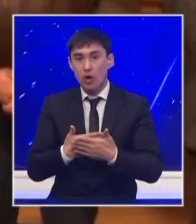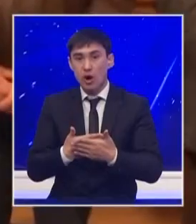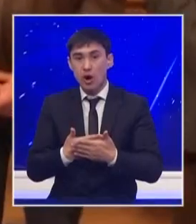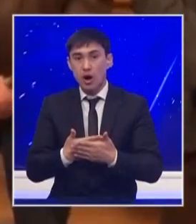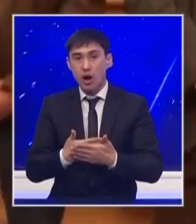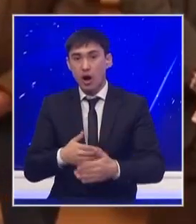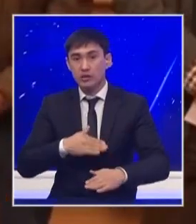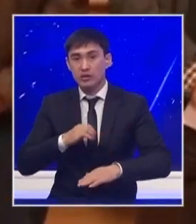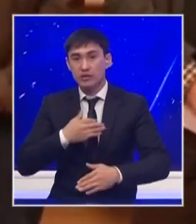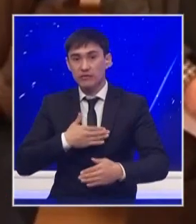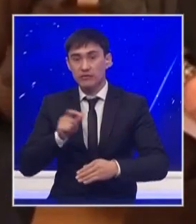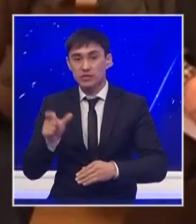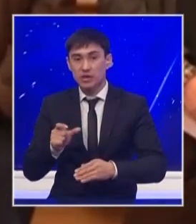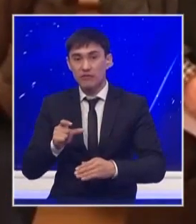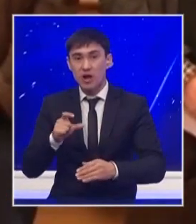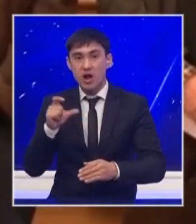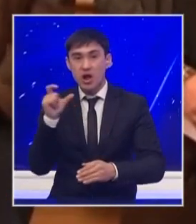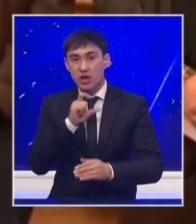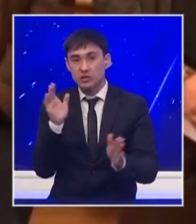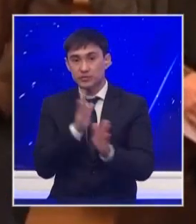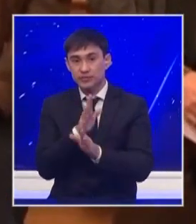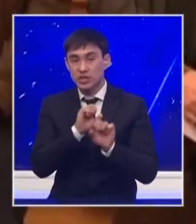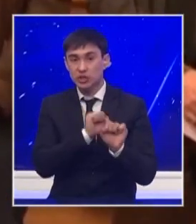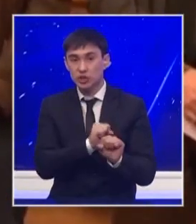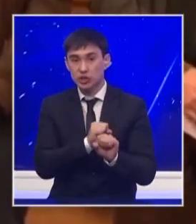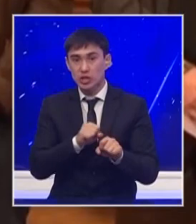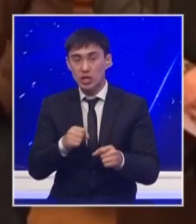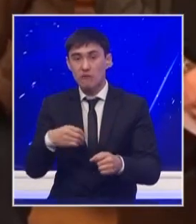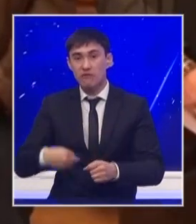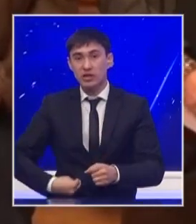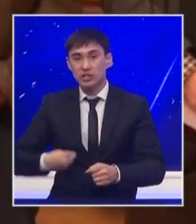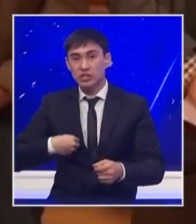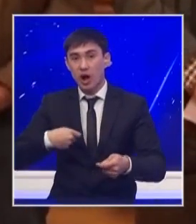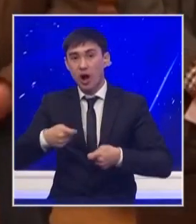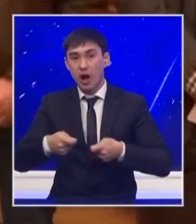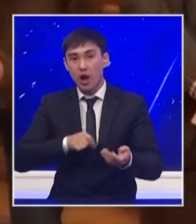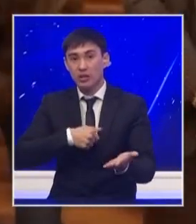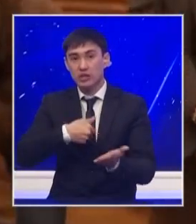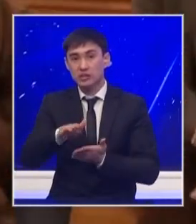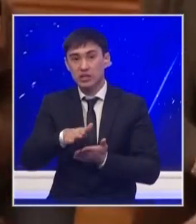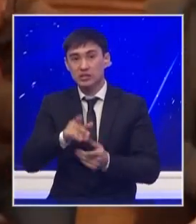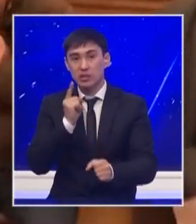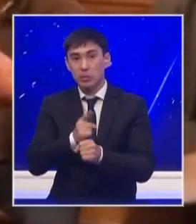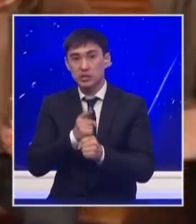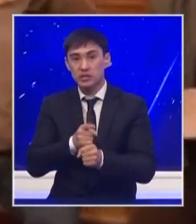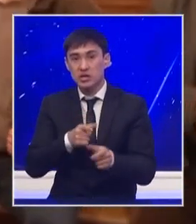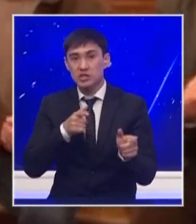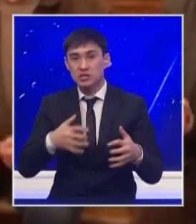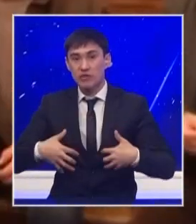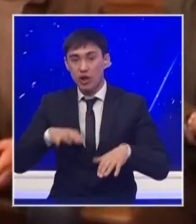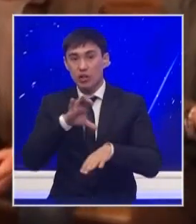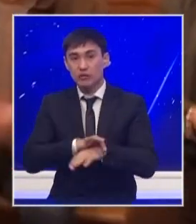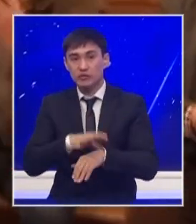петиция ассоциации пострадавших на этой неделе французское правительство отказалось запретить звероловство по воскресеньям и во время